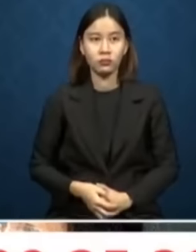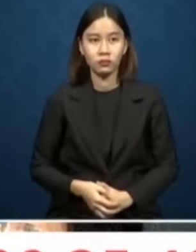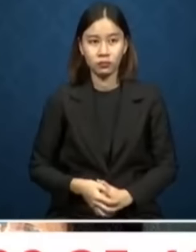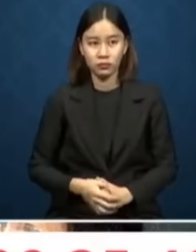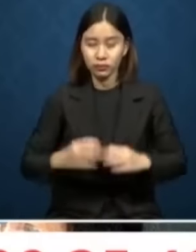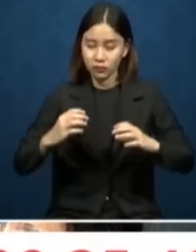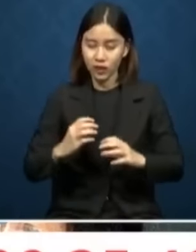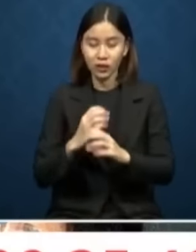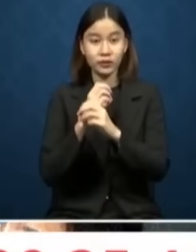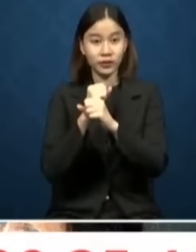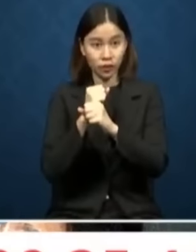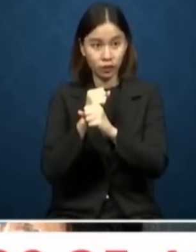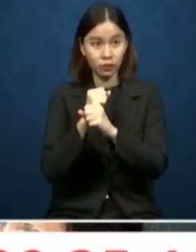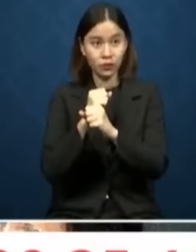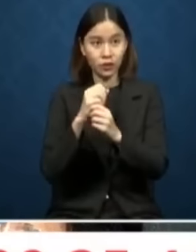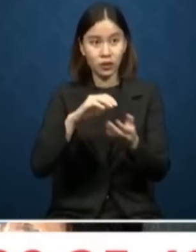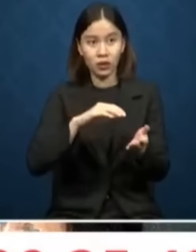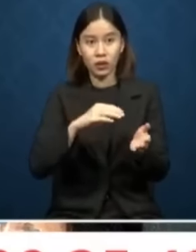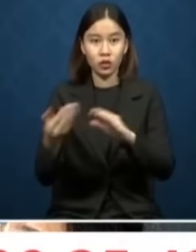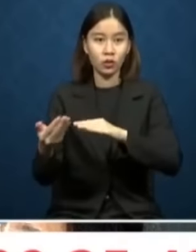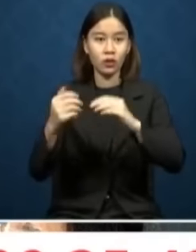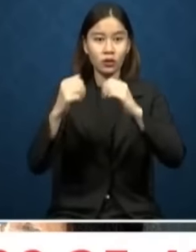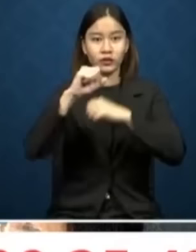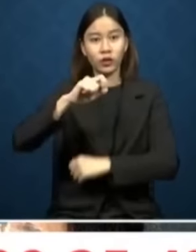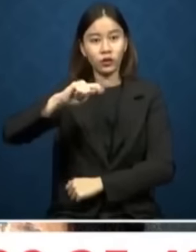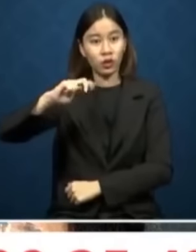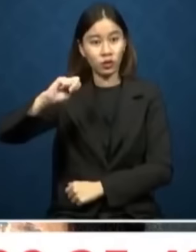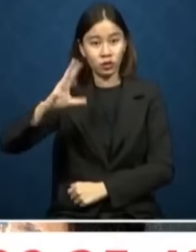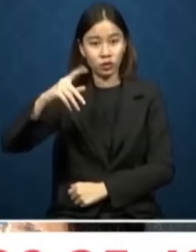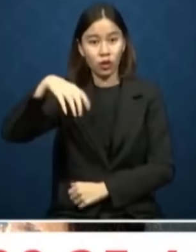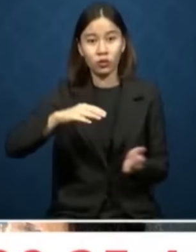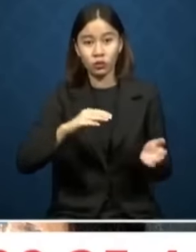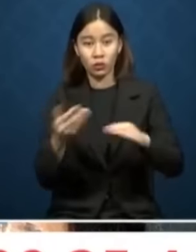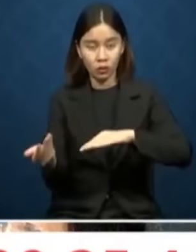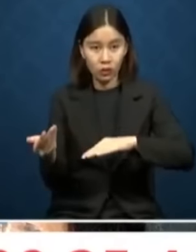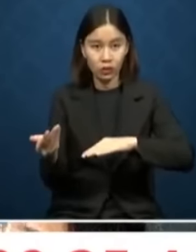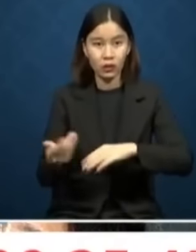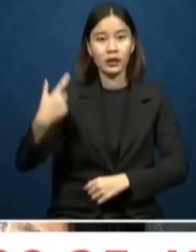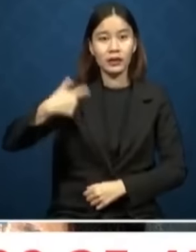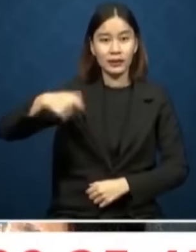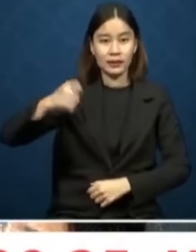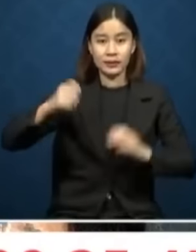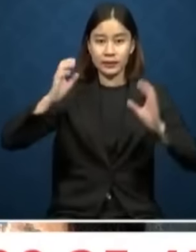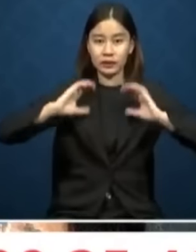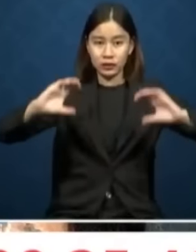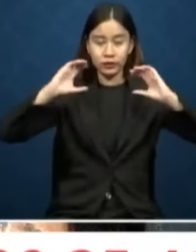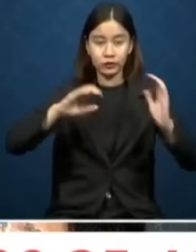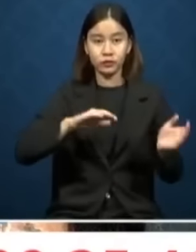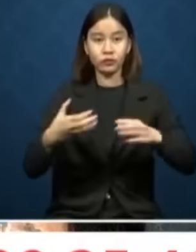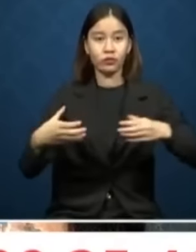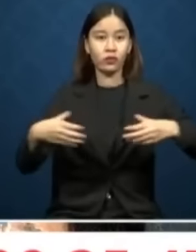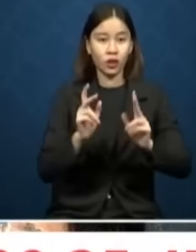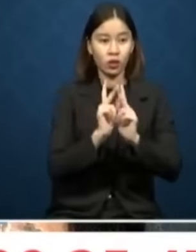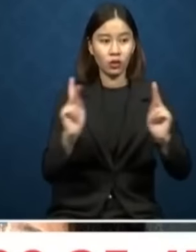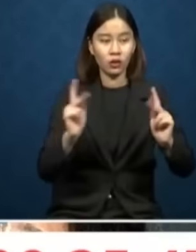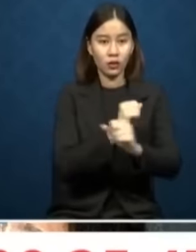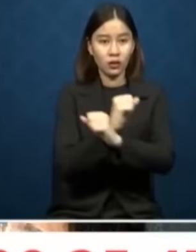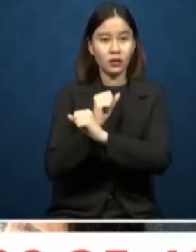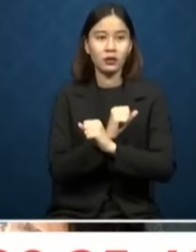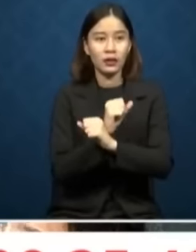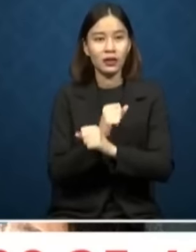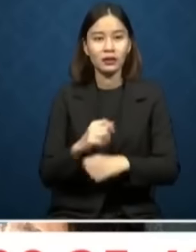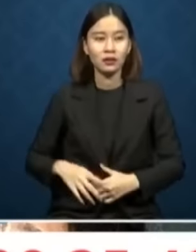ฑ์สรุปว่าเราควรยุบสำนักงานตำรวจแห่งชาติสำนักงานอัยการสูงสุดคณะกรรมการป้องกันปราบปร